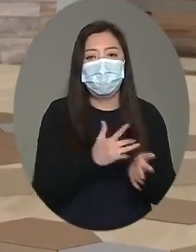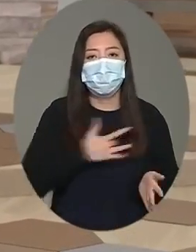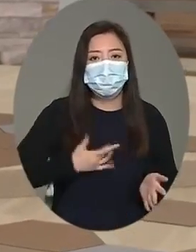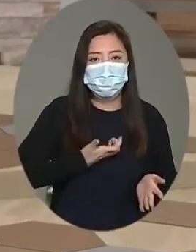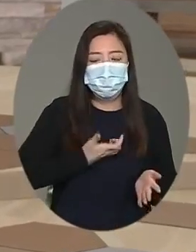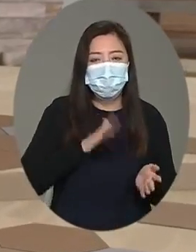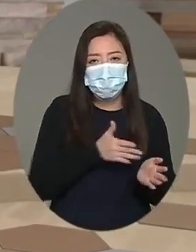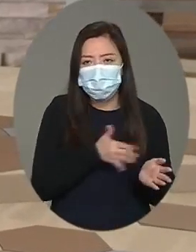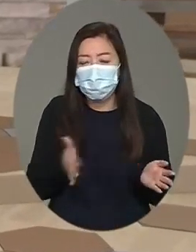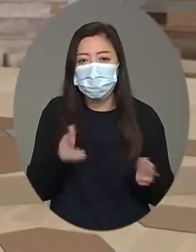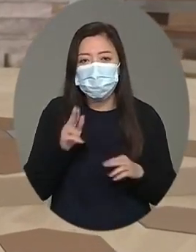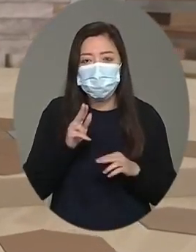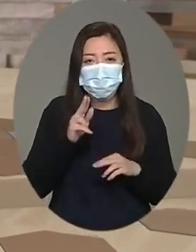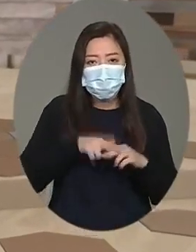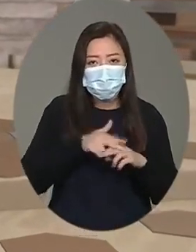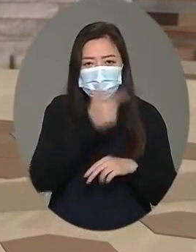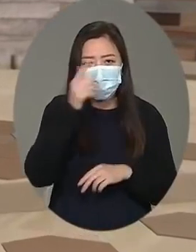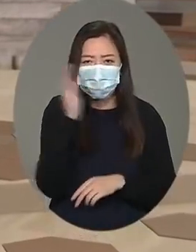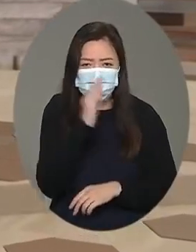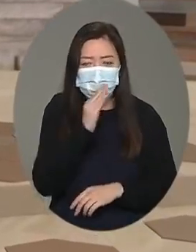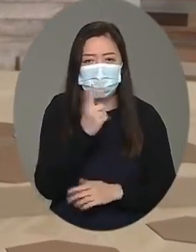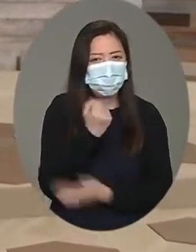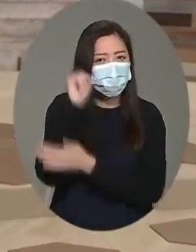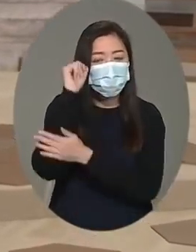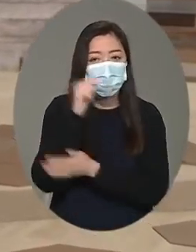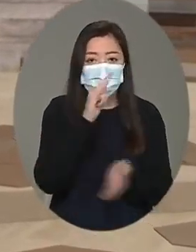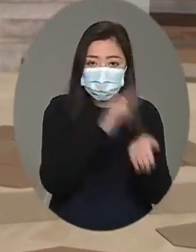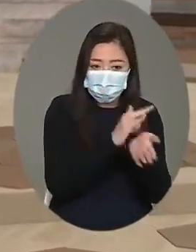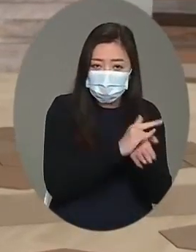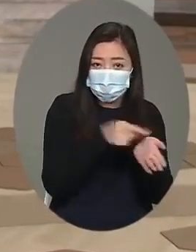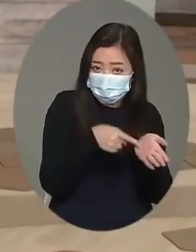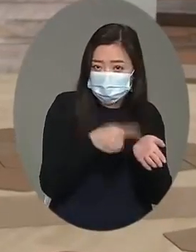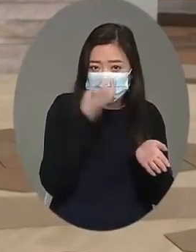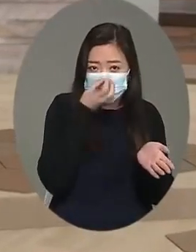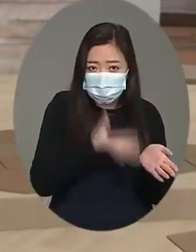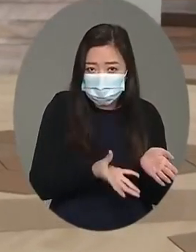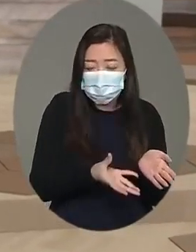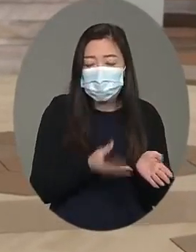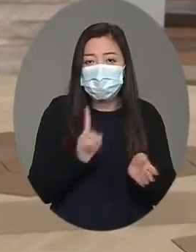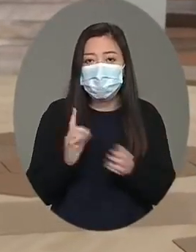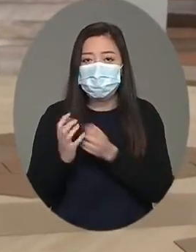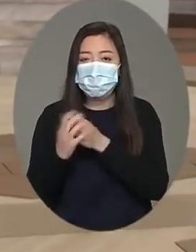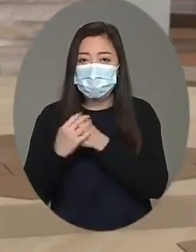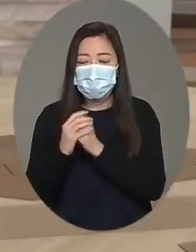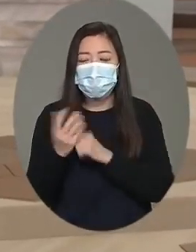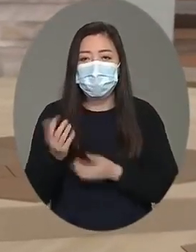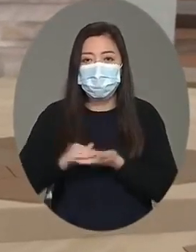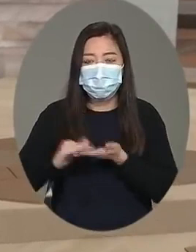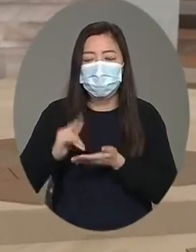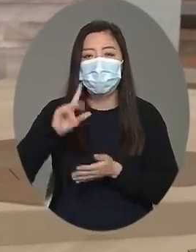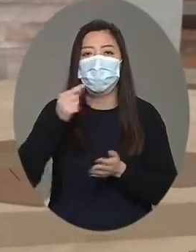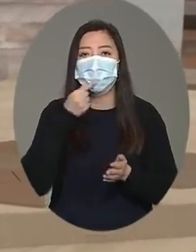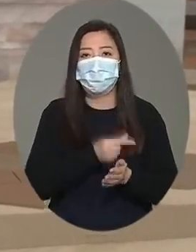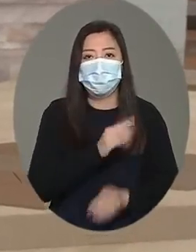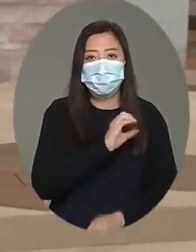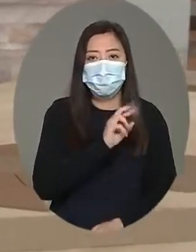過過了一陣，內地開始有不少輿論反對，說以武漢來命名是歧視。後來世衛正式就將它命